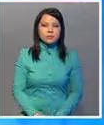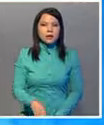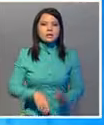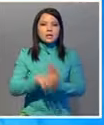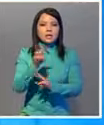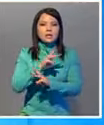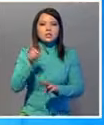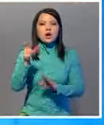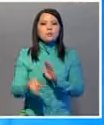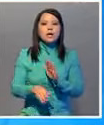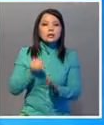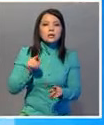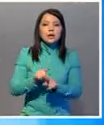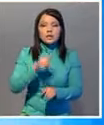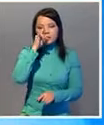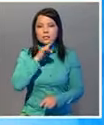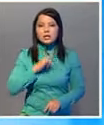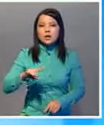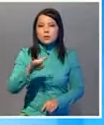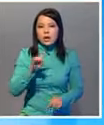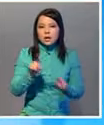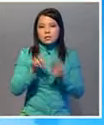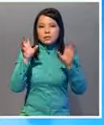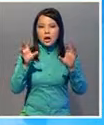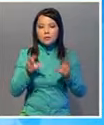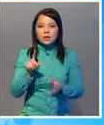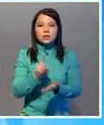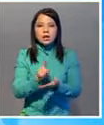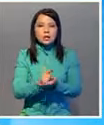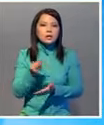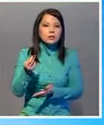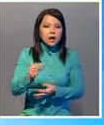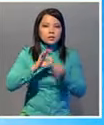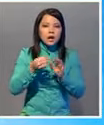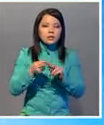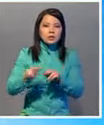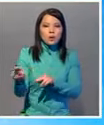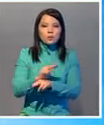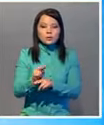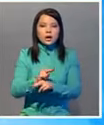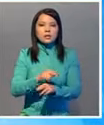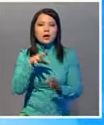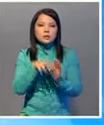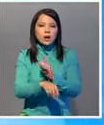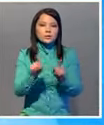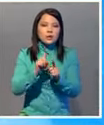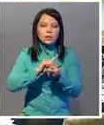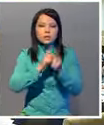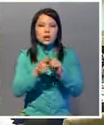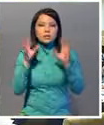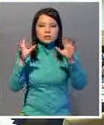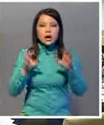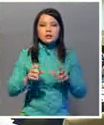Сенат депутаттары Қазақстан Республикасының кейбір заңнамалық актілеріне салық салу мәселелері бойынша өзгерістер мен толықтырулар енгізу туралы заң жобасын